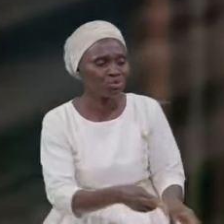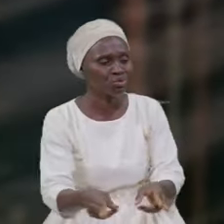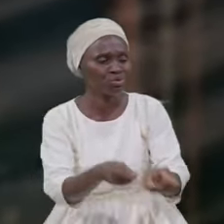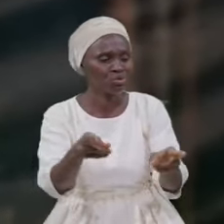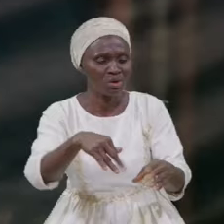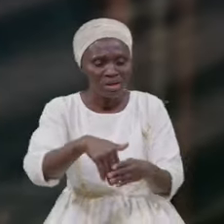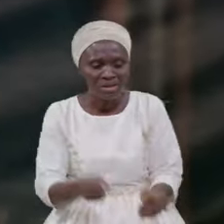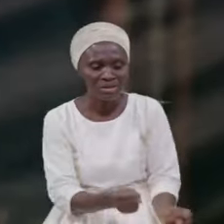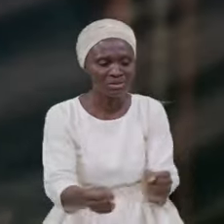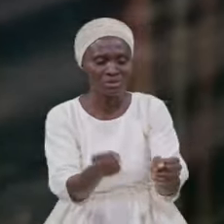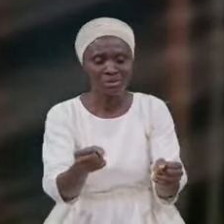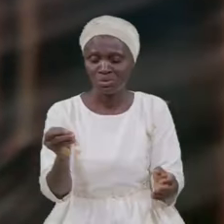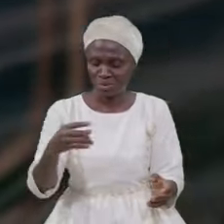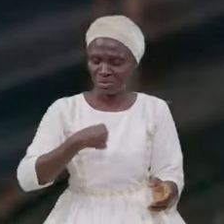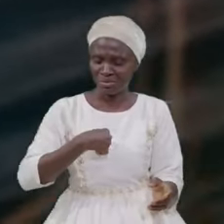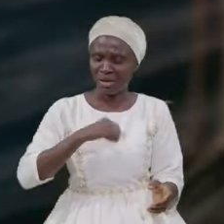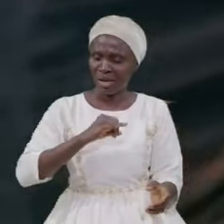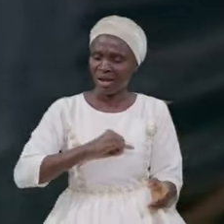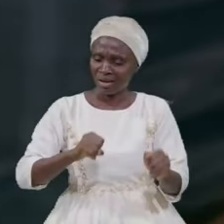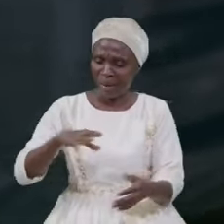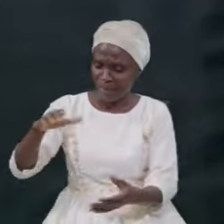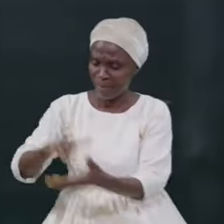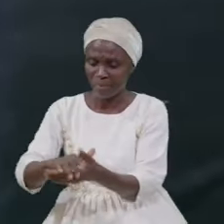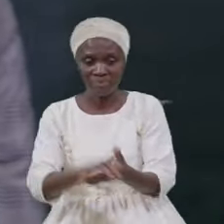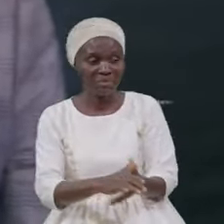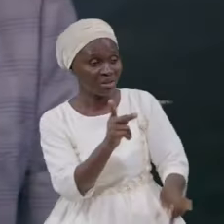Ils mariaient, ils donnaient un mariage.